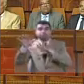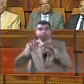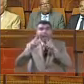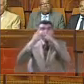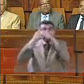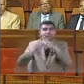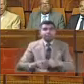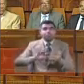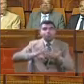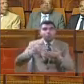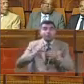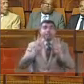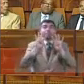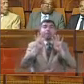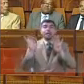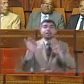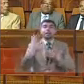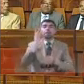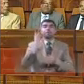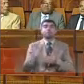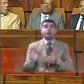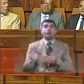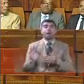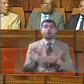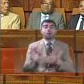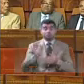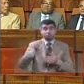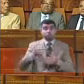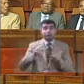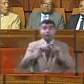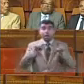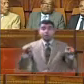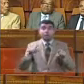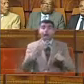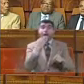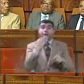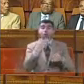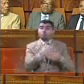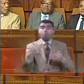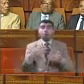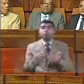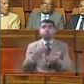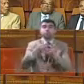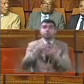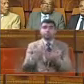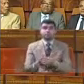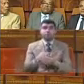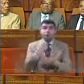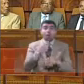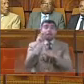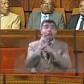اللي وصل 80%، هذاك الخط الاحمر اللي تكلمتي عليه السيد رئيس الحكومه. ثالثا واخيرا ما تكلمتوناش على الدين